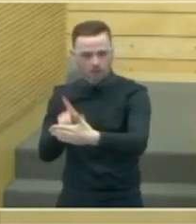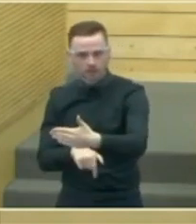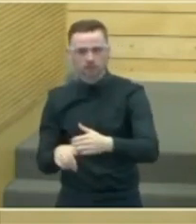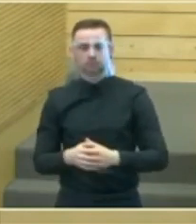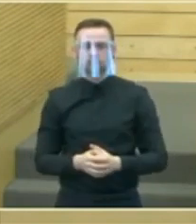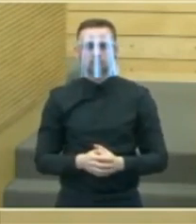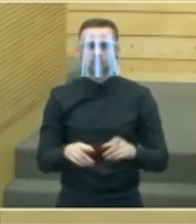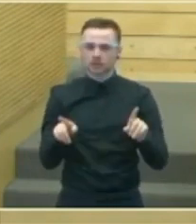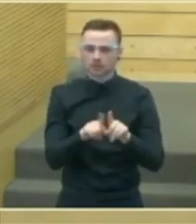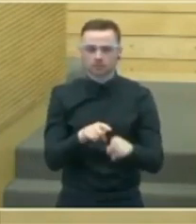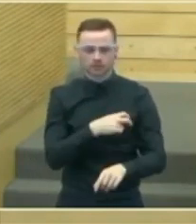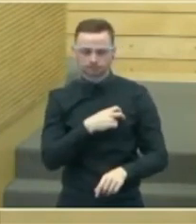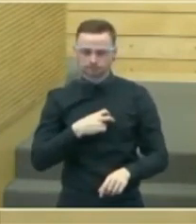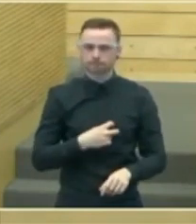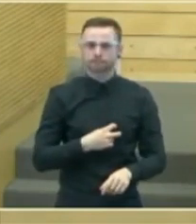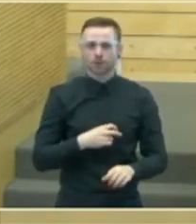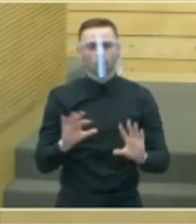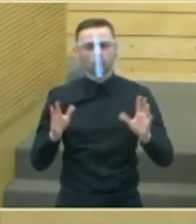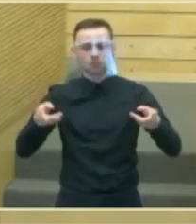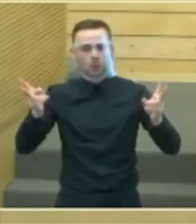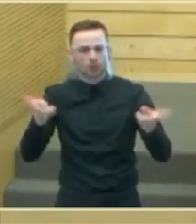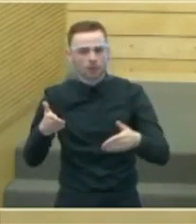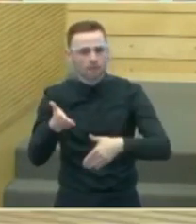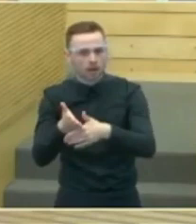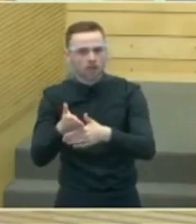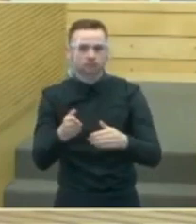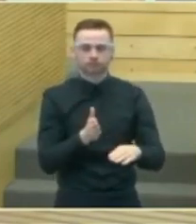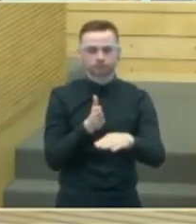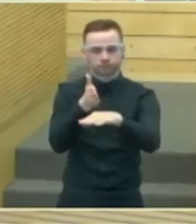ir ryštas teikti pagalbą atsidūrusiems bėdoje.